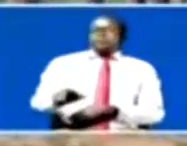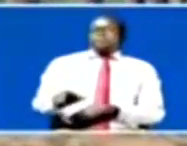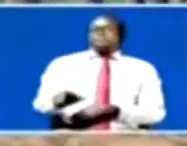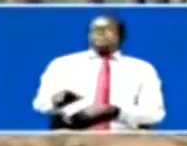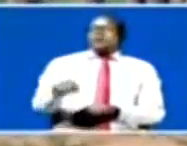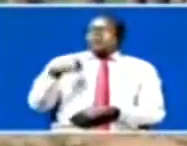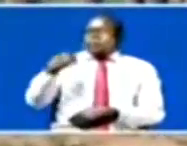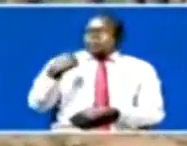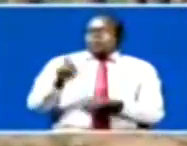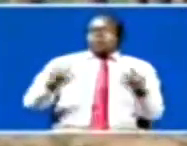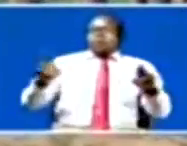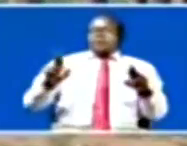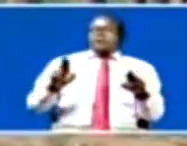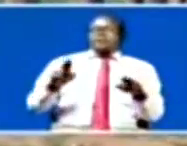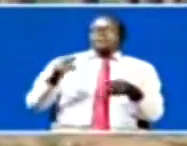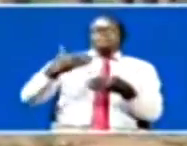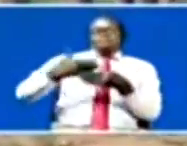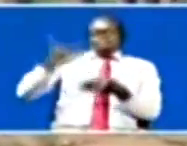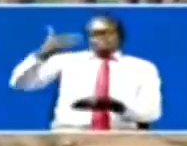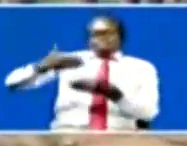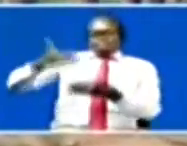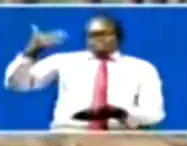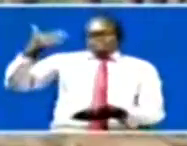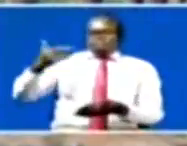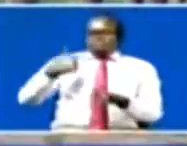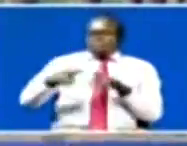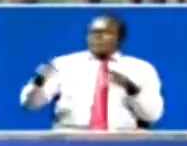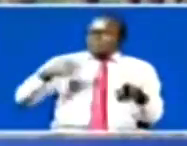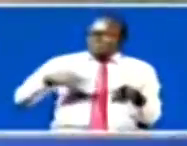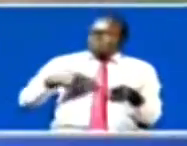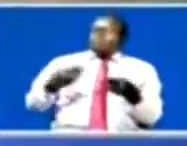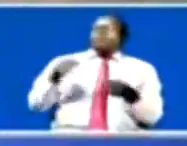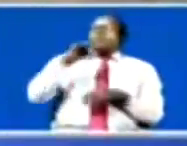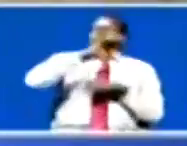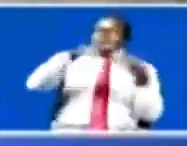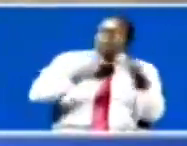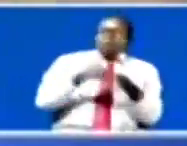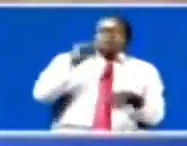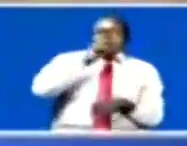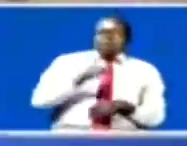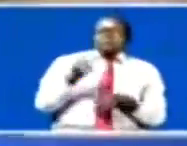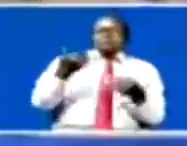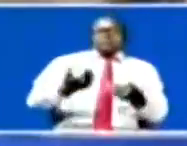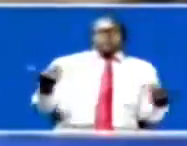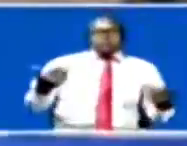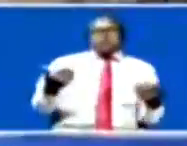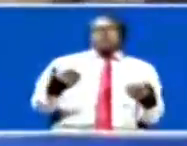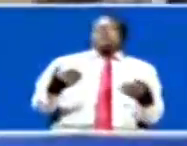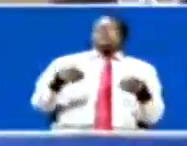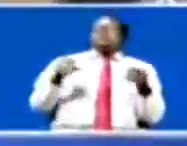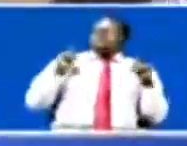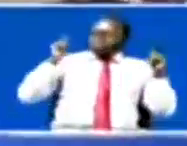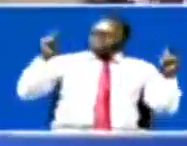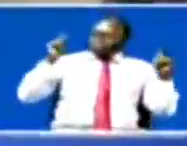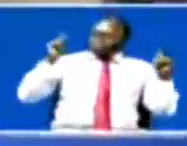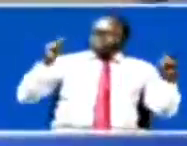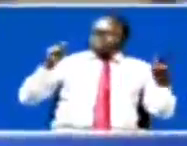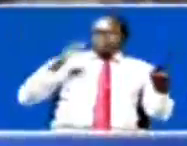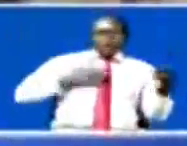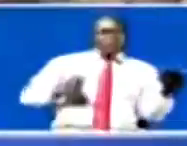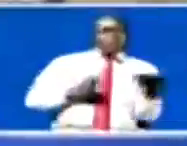kibinafsi ambaye tayari ameanza kujenga ua. Wadogo kwa wazee waliimba nyimbo za kushinikiza haki.